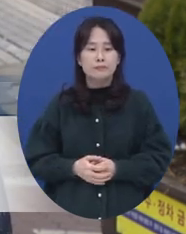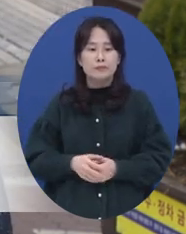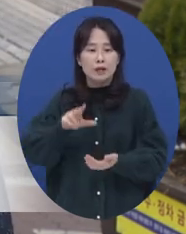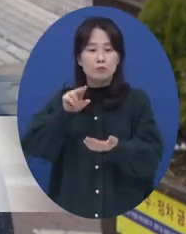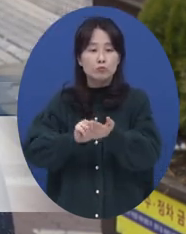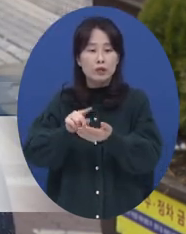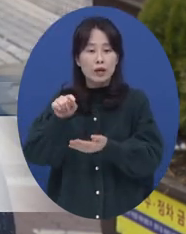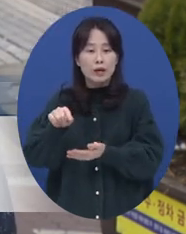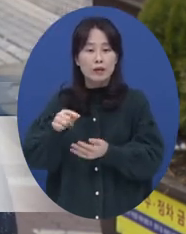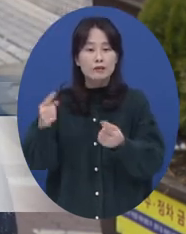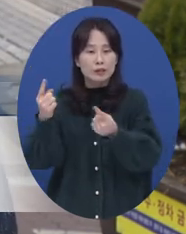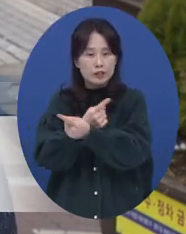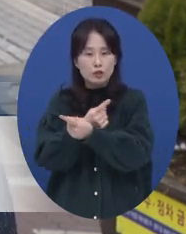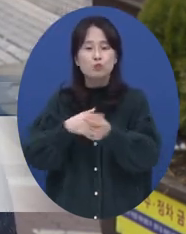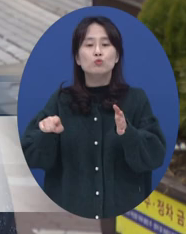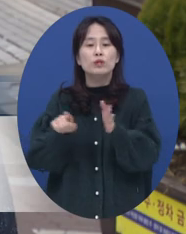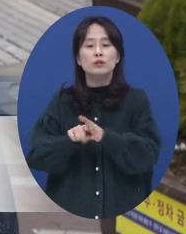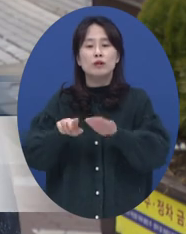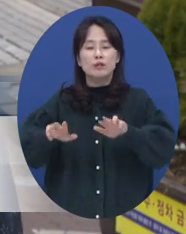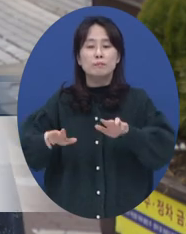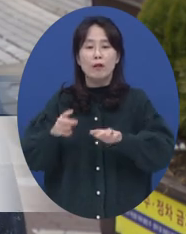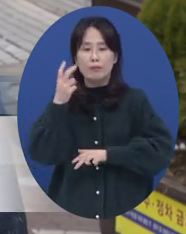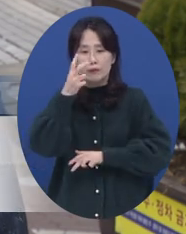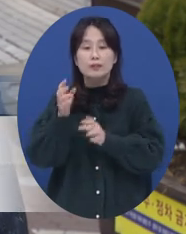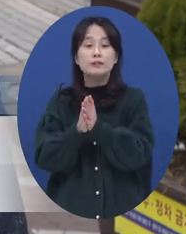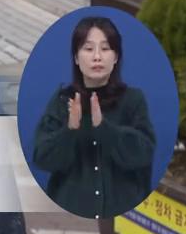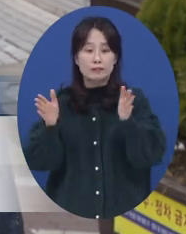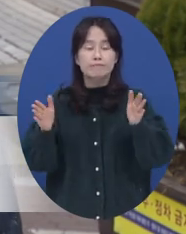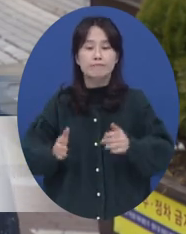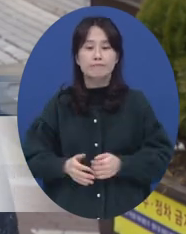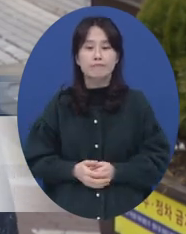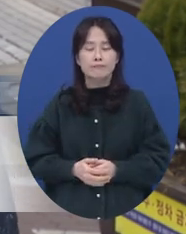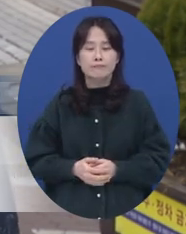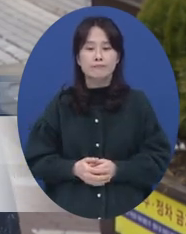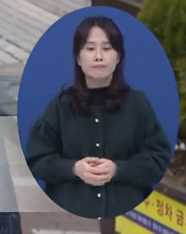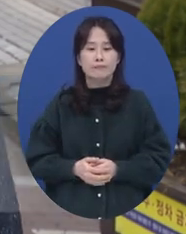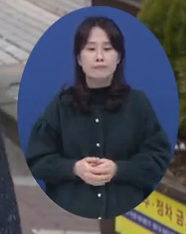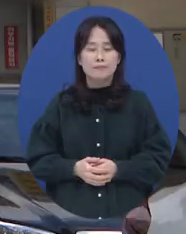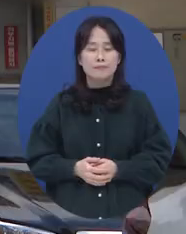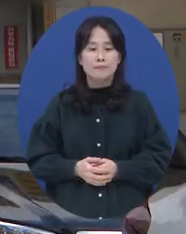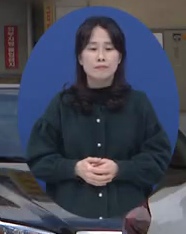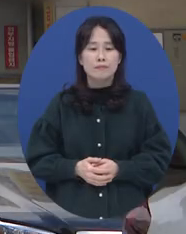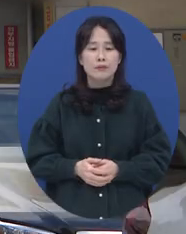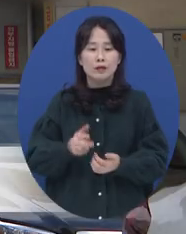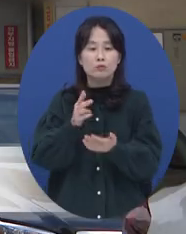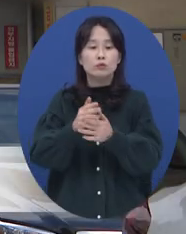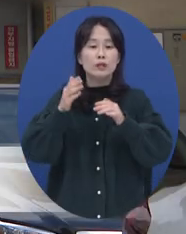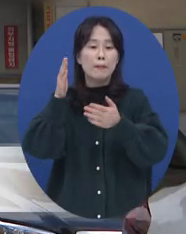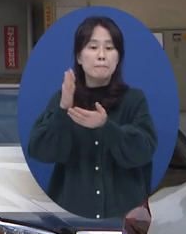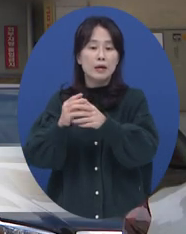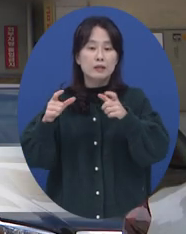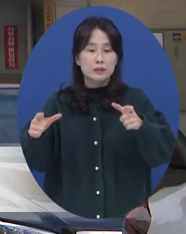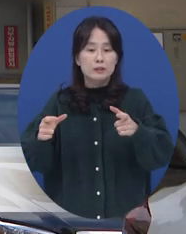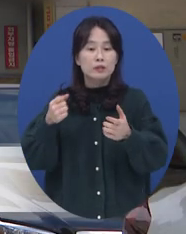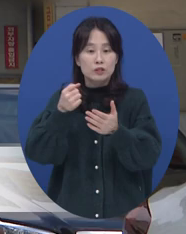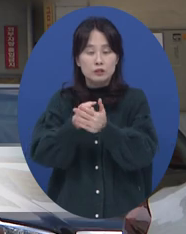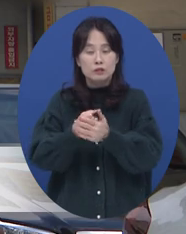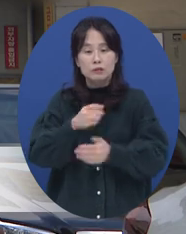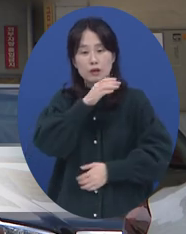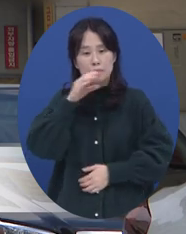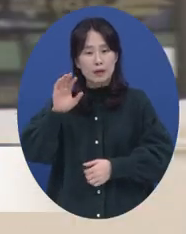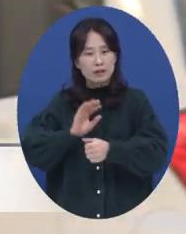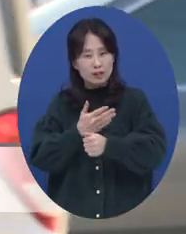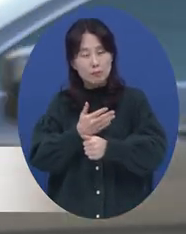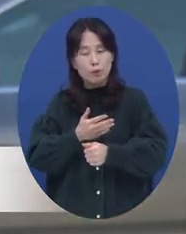해서 문제점을 개선시키고자 이번 감사를 실시하게 되었습니다. 경기도는 주차금지 구역